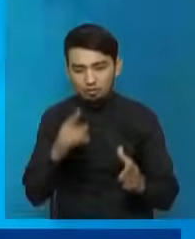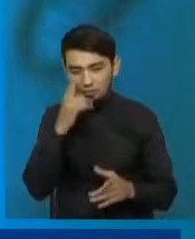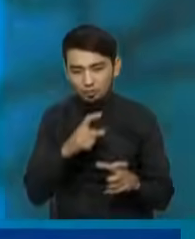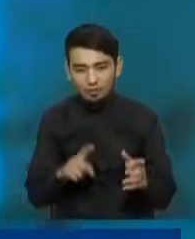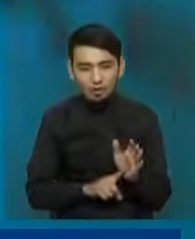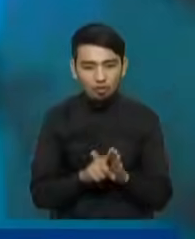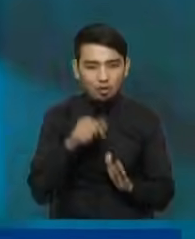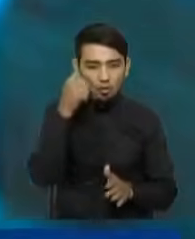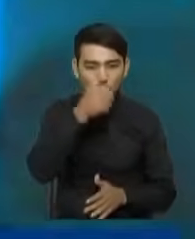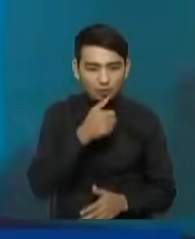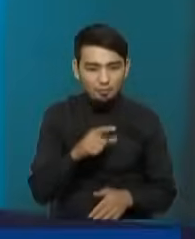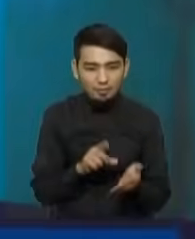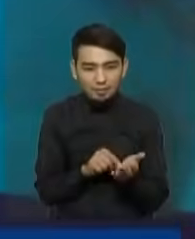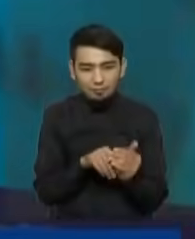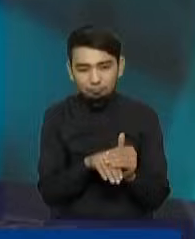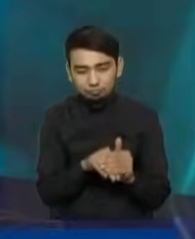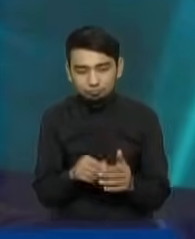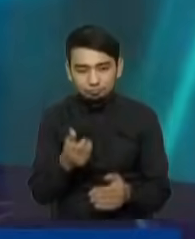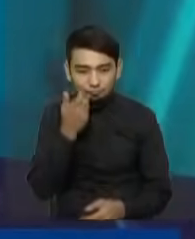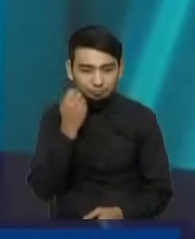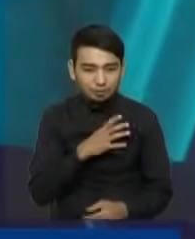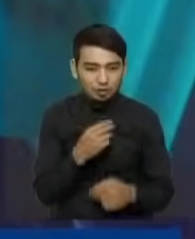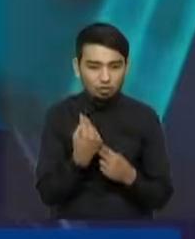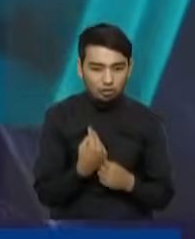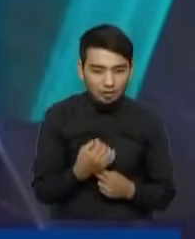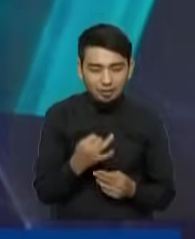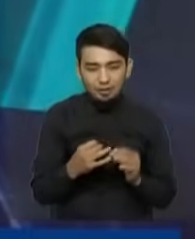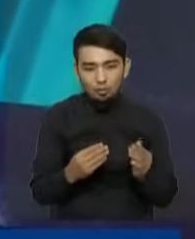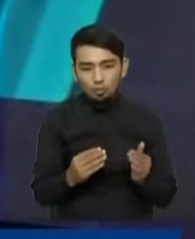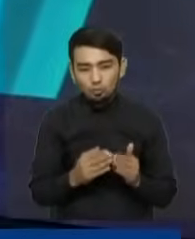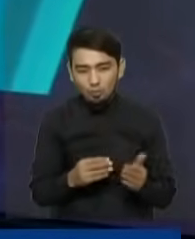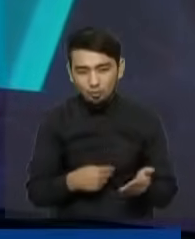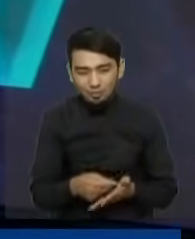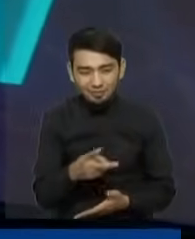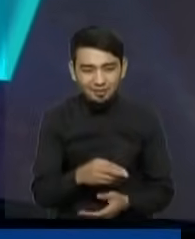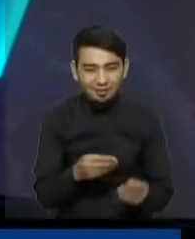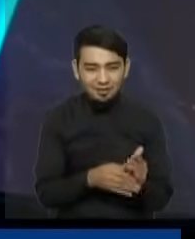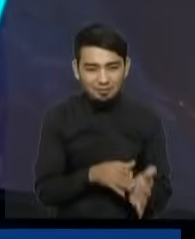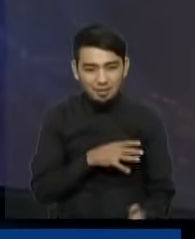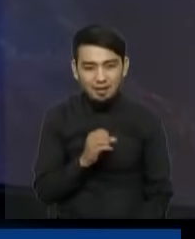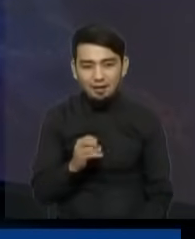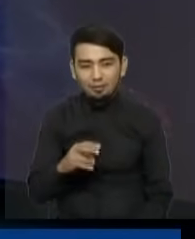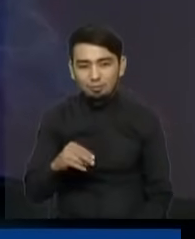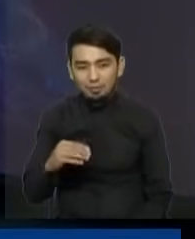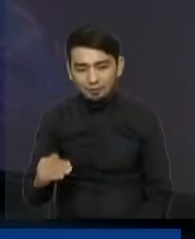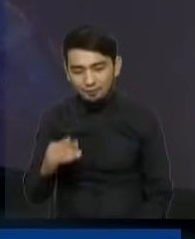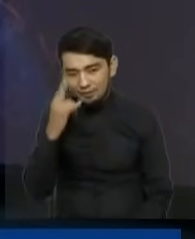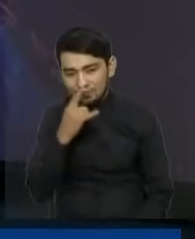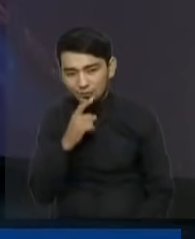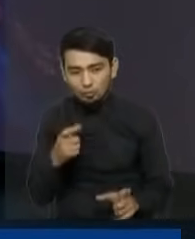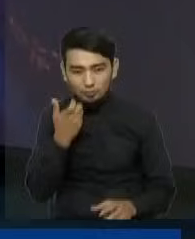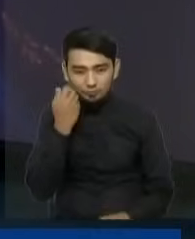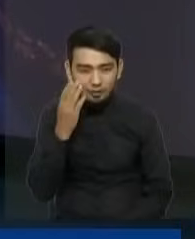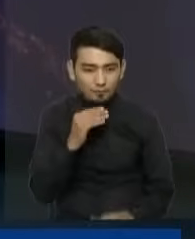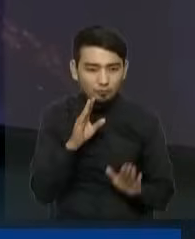года использовали пенсионные накопления на лечение и покупку жилья. Однако сбережениями из ЕНПФ казахстанцы могут воспользоваться